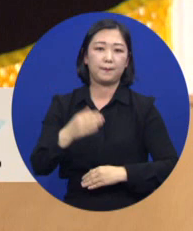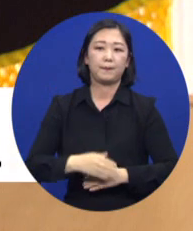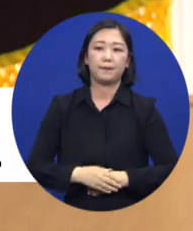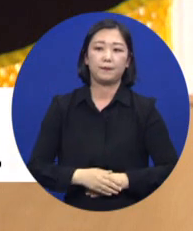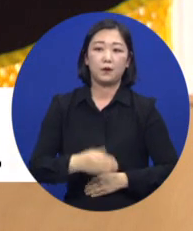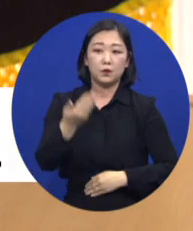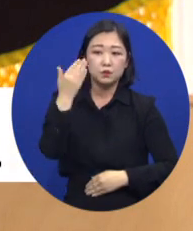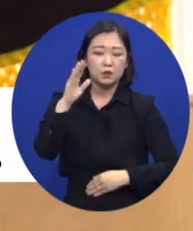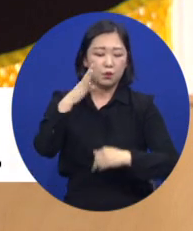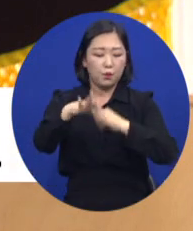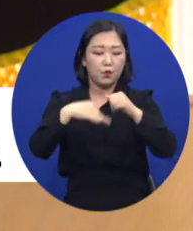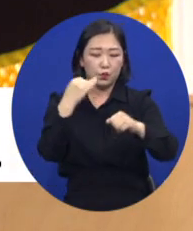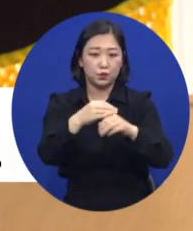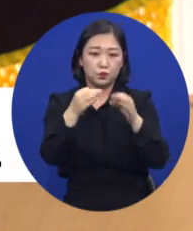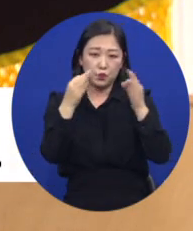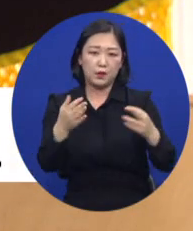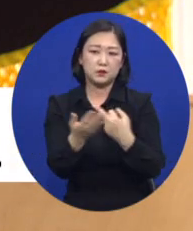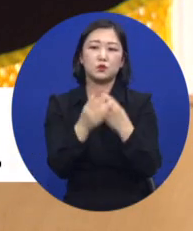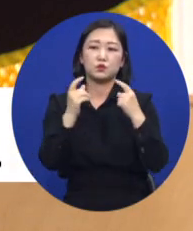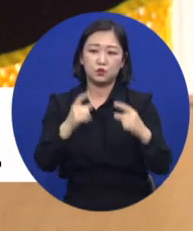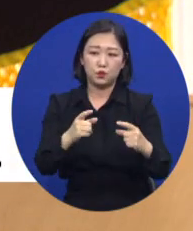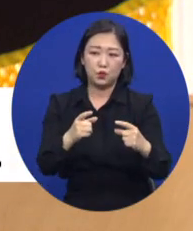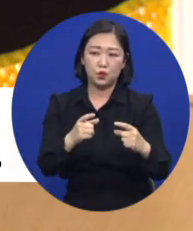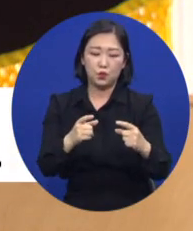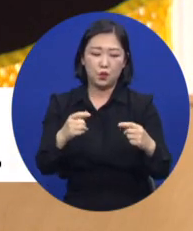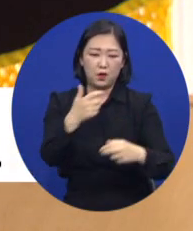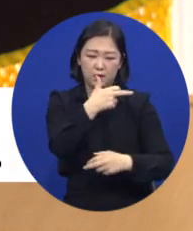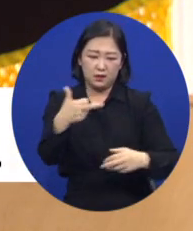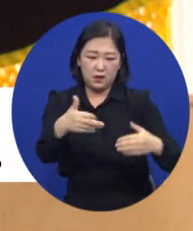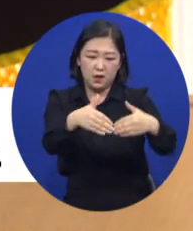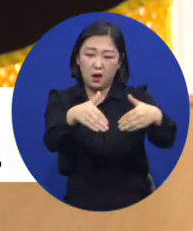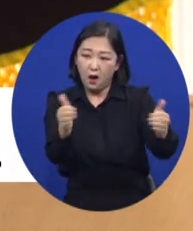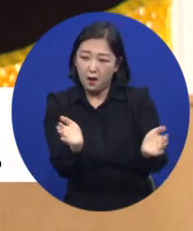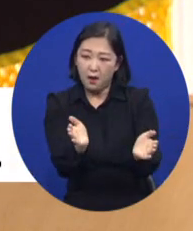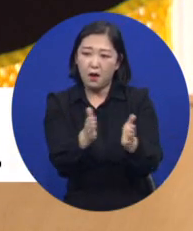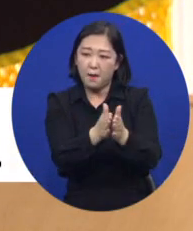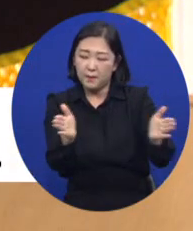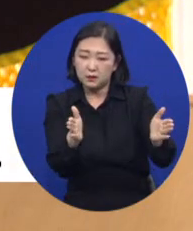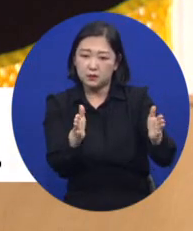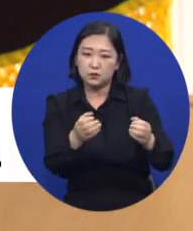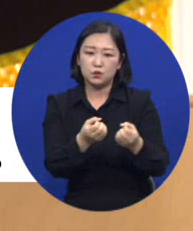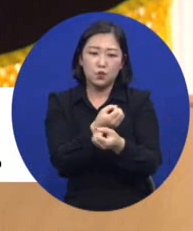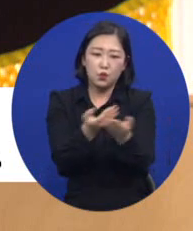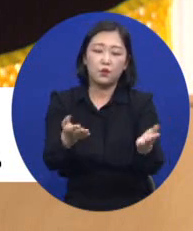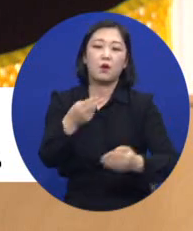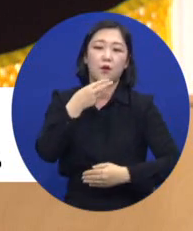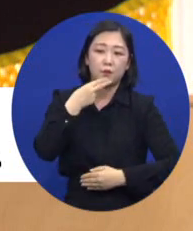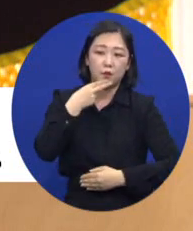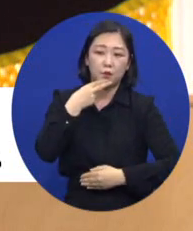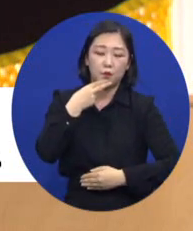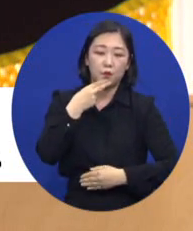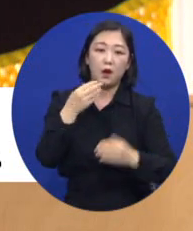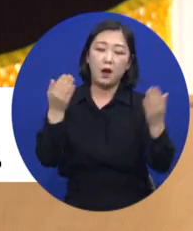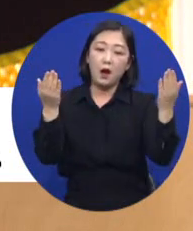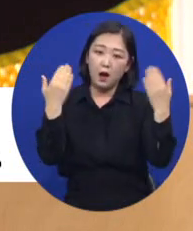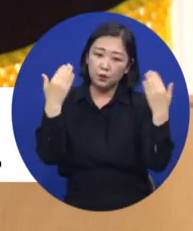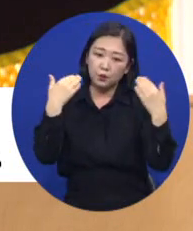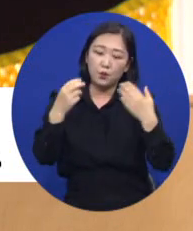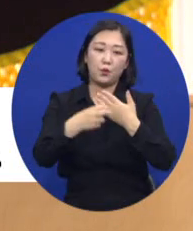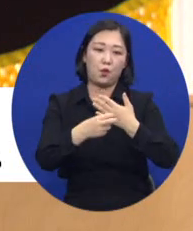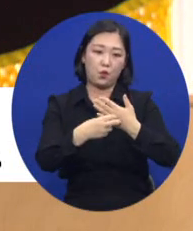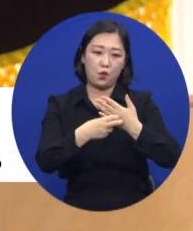최근 몇 년 동안 제주도에서 그런 대단히 아파트 단지의 공급이 없었고 학교,